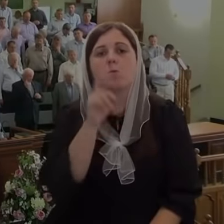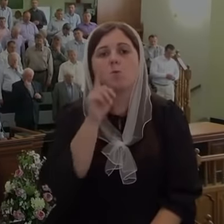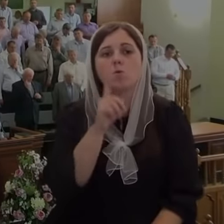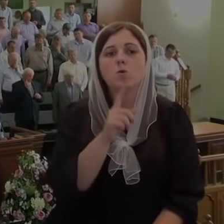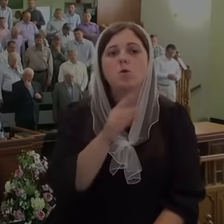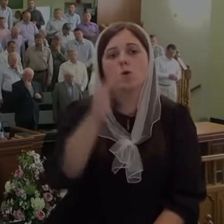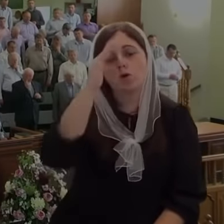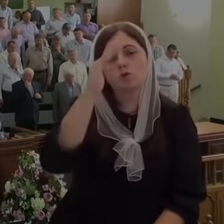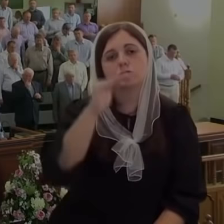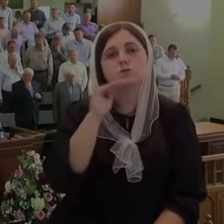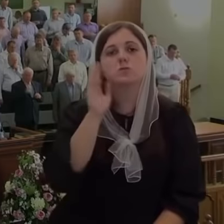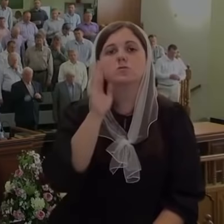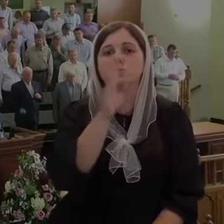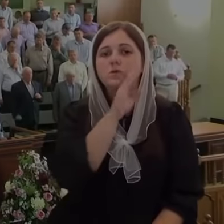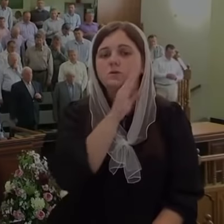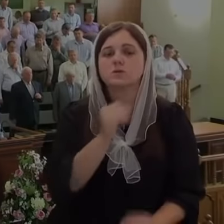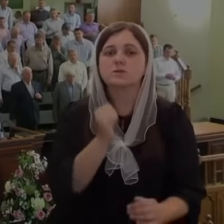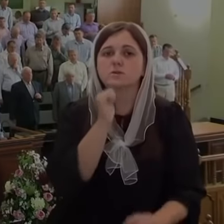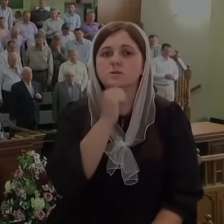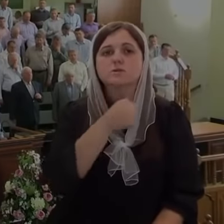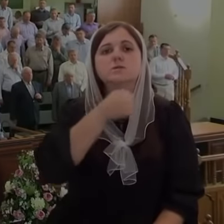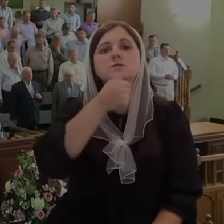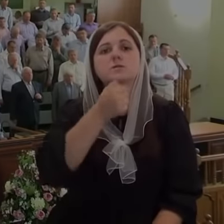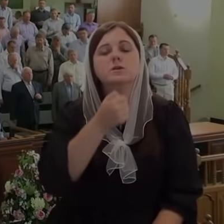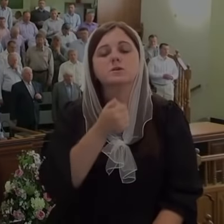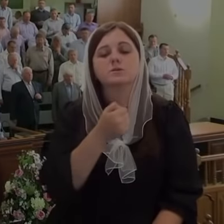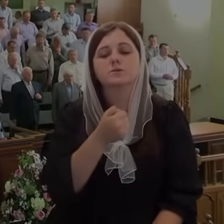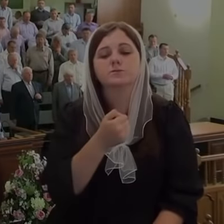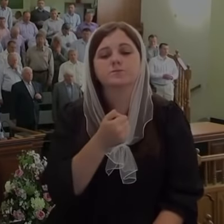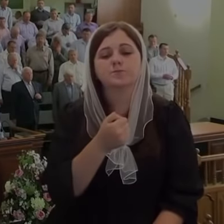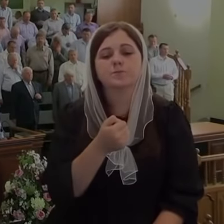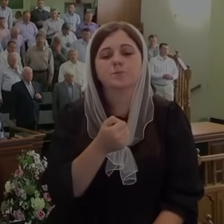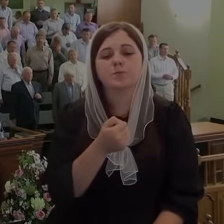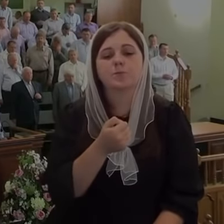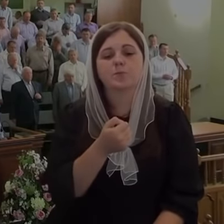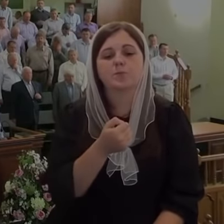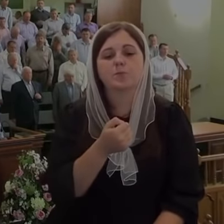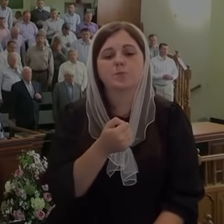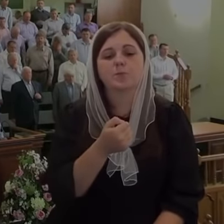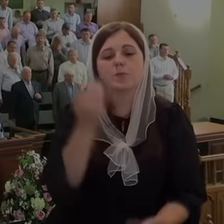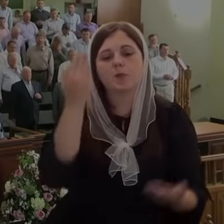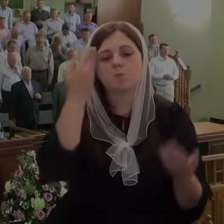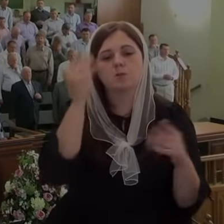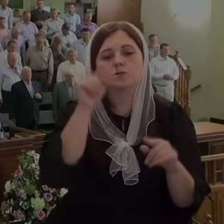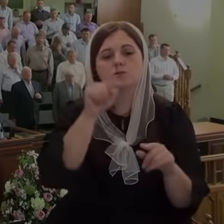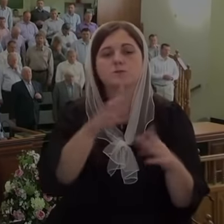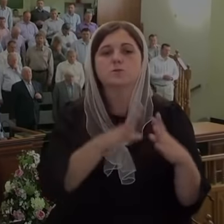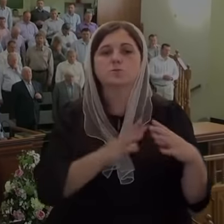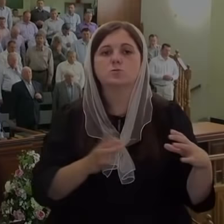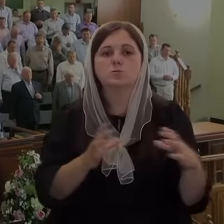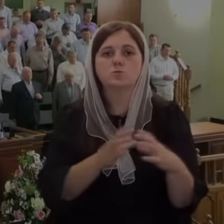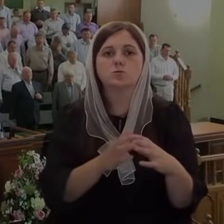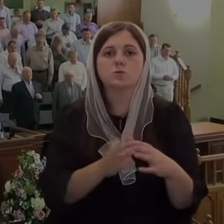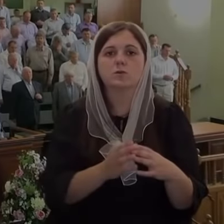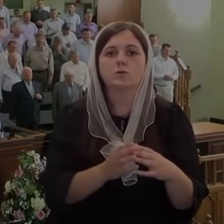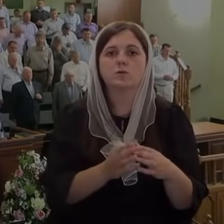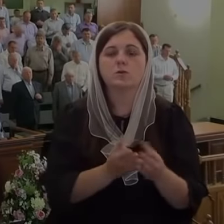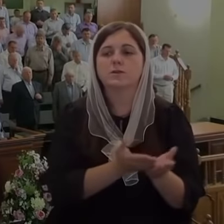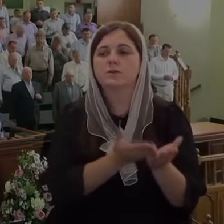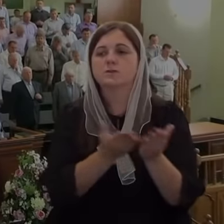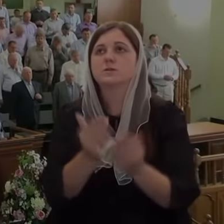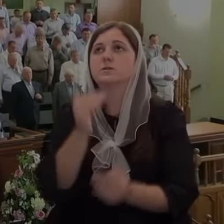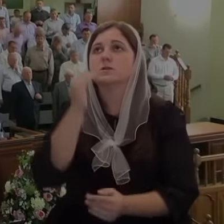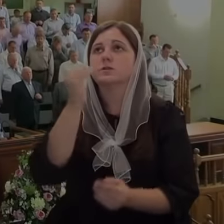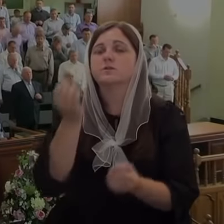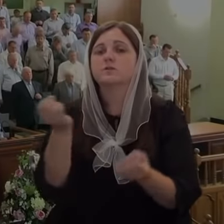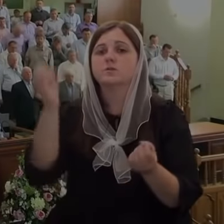молодежь, отцов, матерей, старцев и сирот. Благослови ту помежную церковь, неси Твой свет,